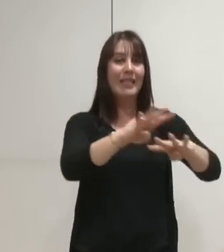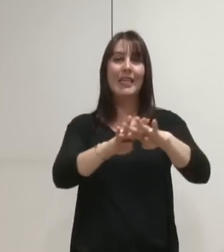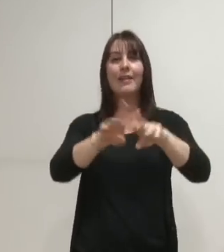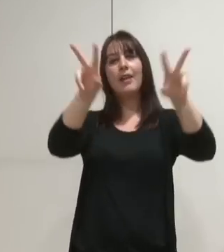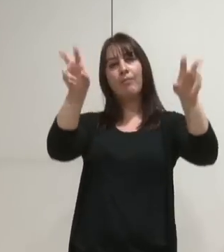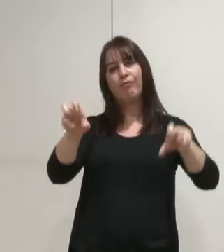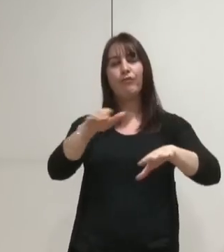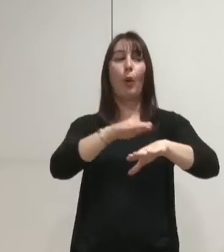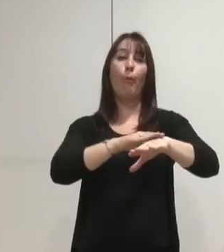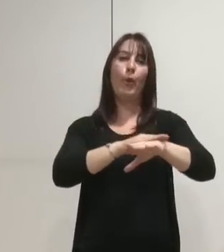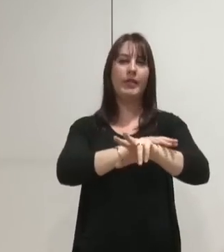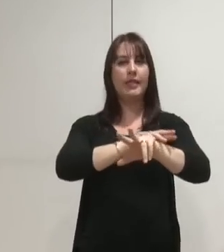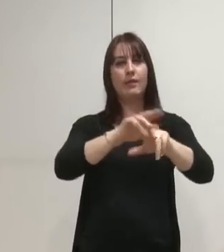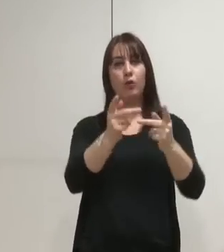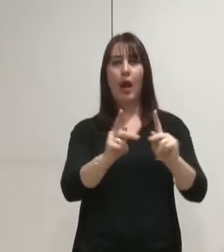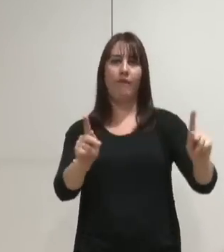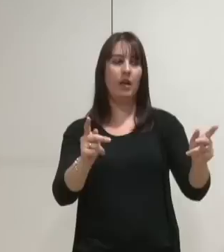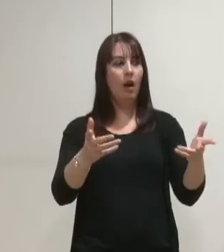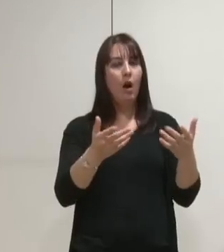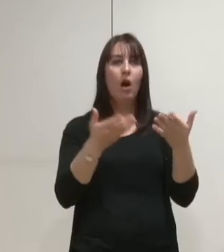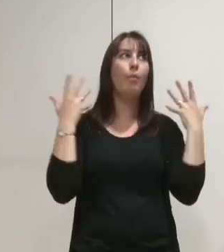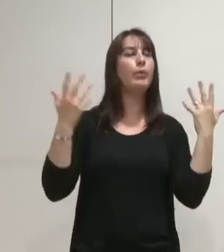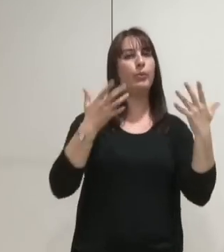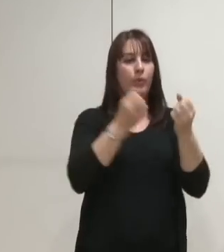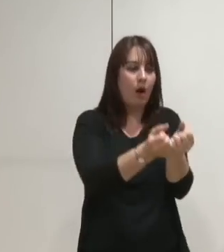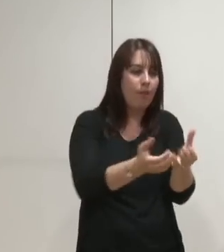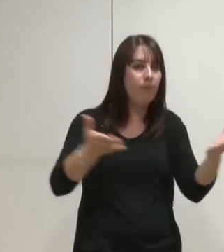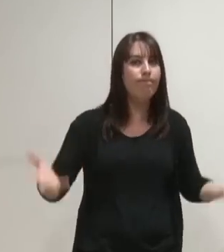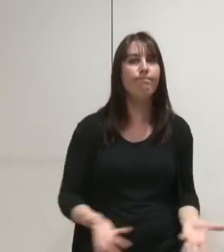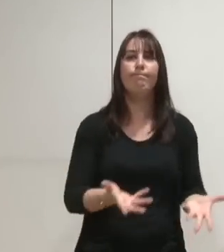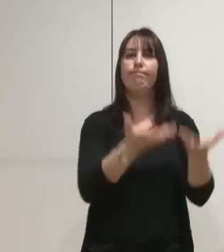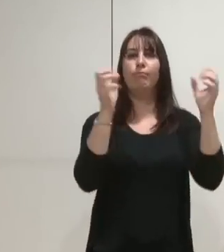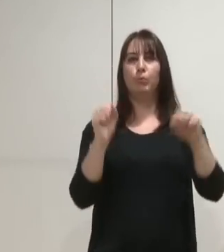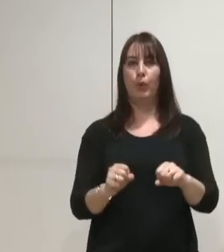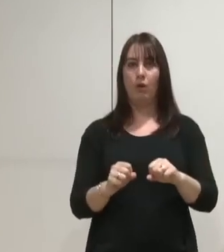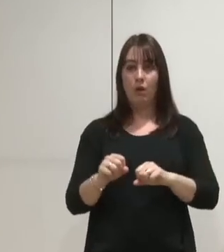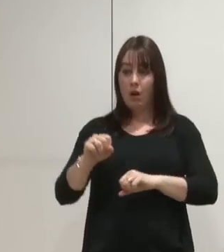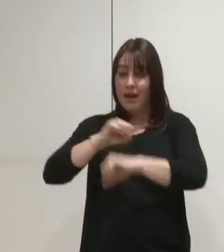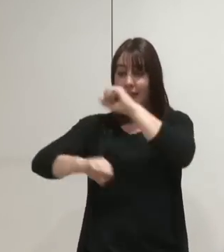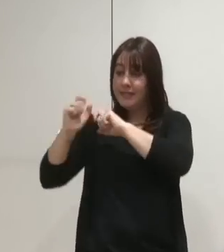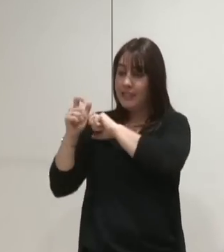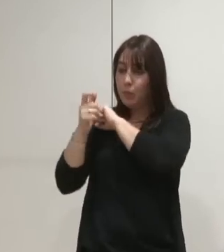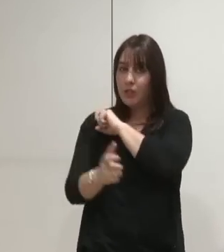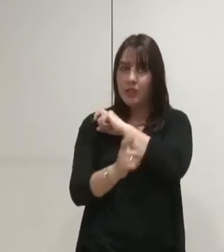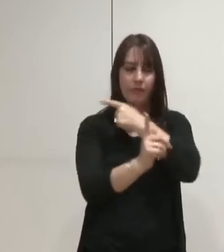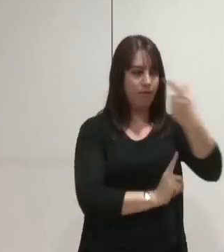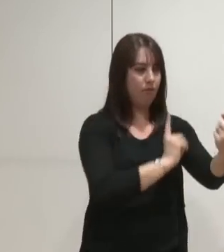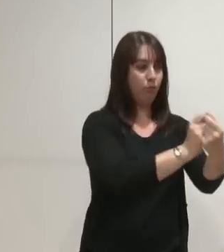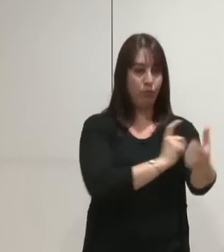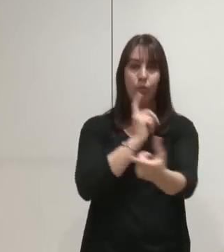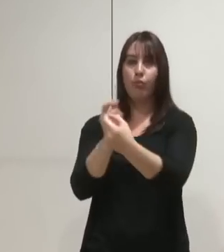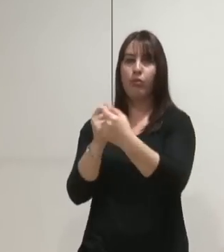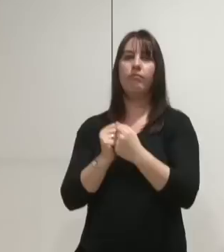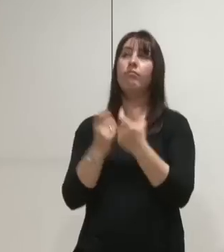politiques de la ville et qui allaient donc pouvoir bénéficier de ces dispositifs là à l'échelle de l'État à